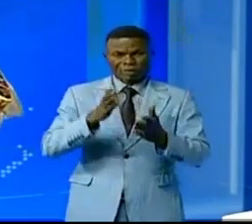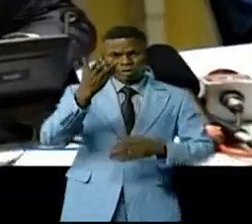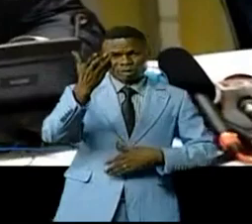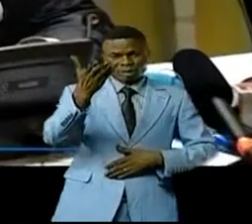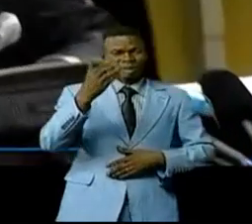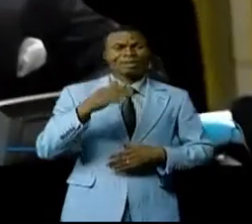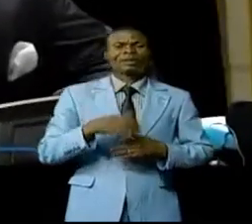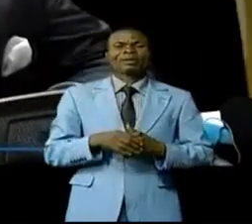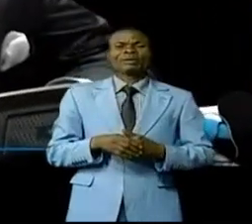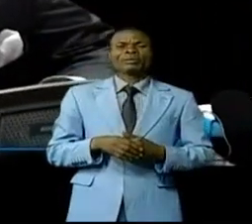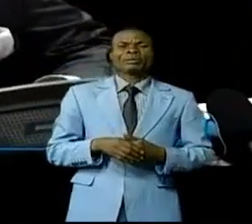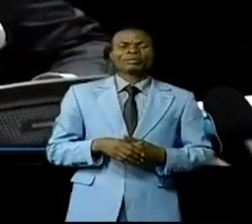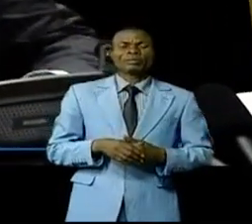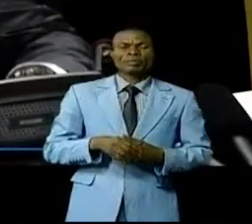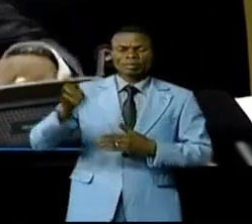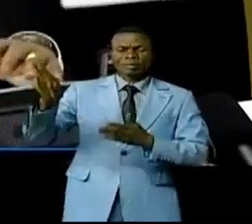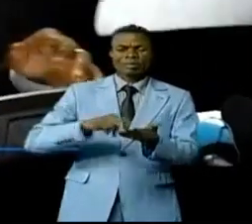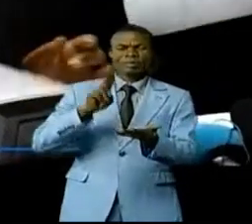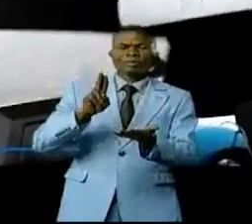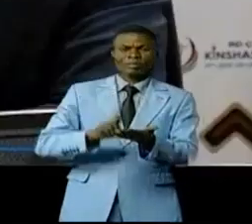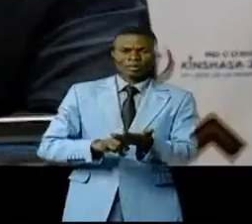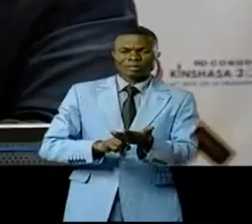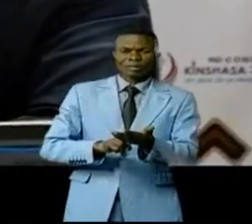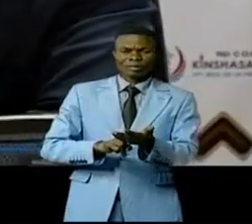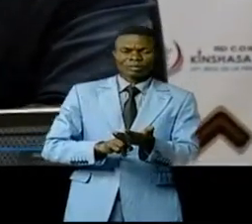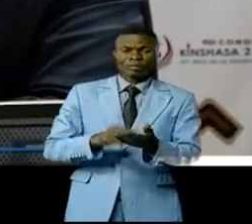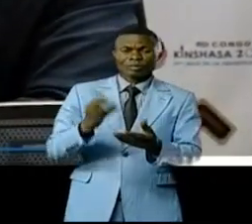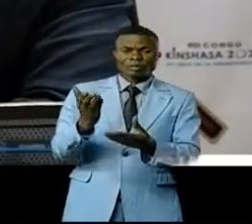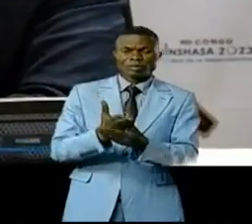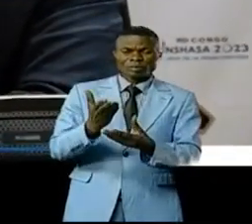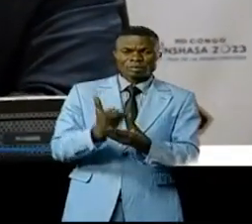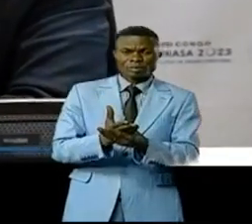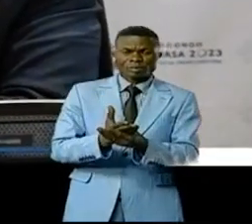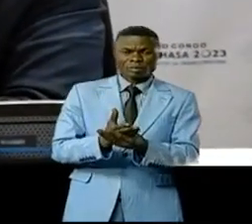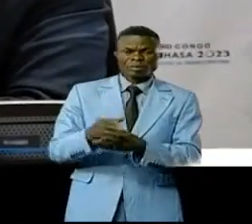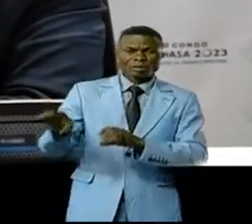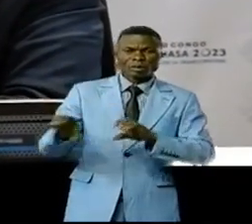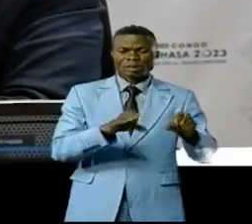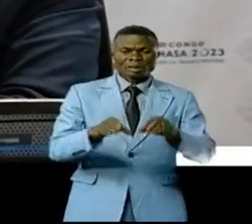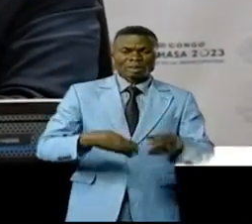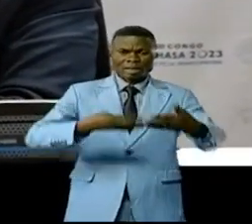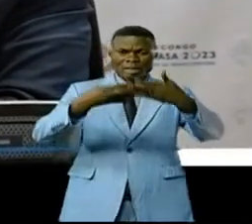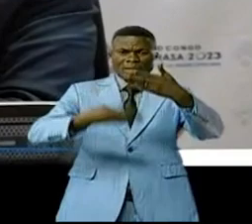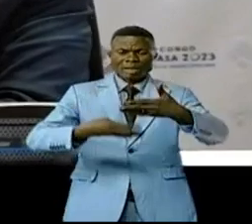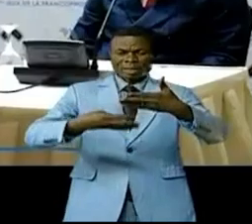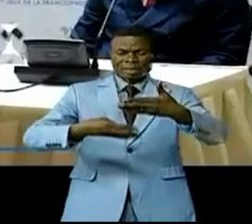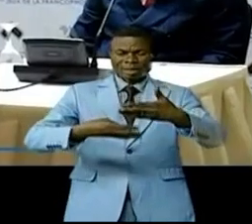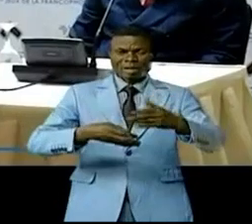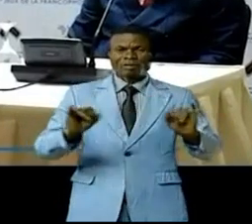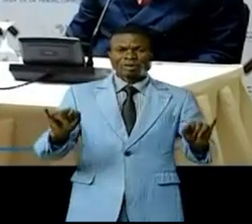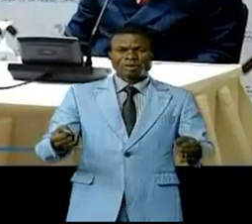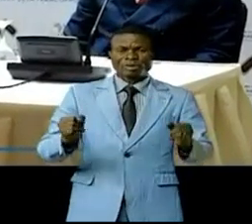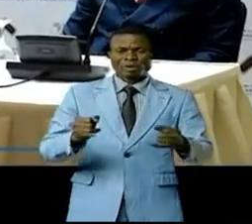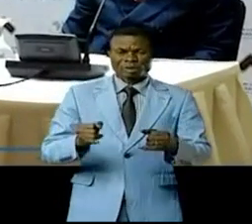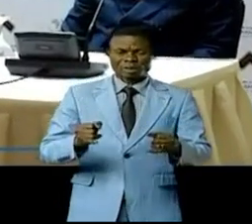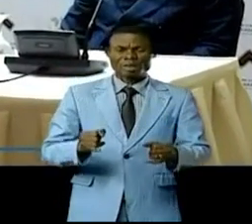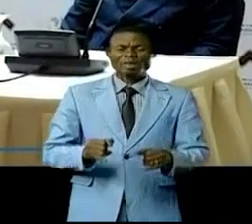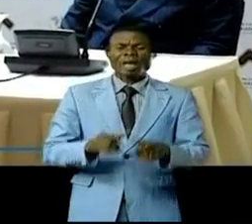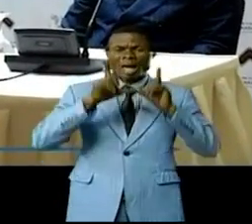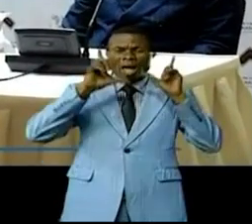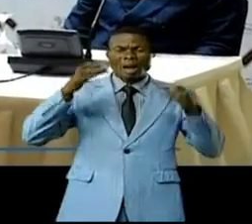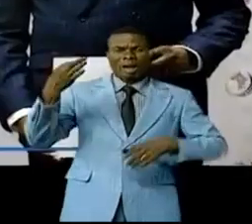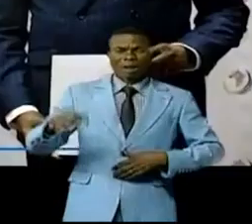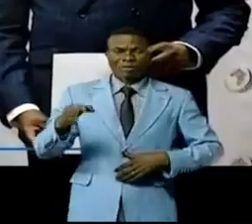Reportage. Signature de l'avenant au cahier des charges du 9e jeu de la francophonie de Kinshasa. Le ministre de la coopération